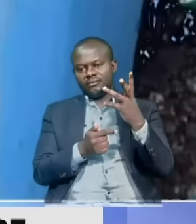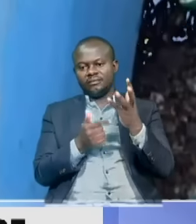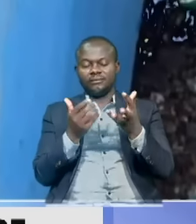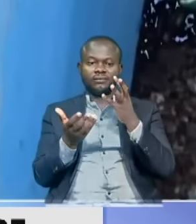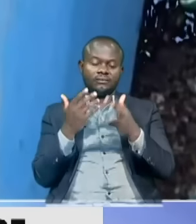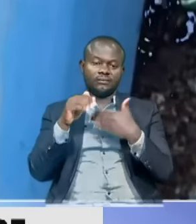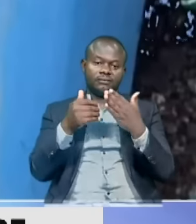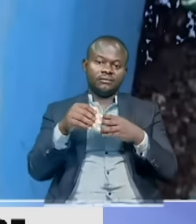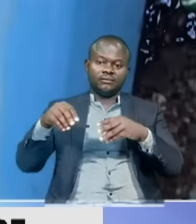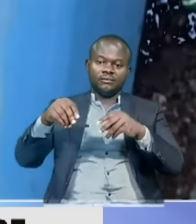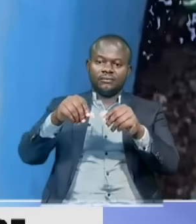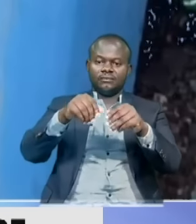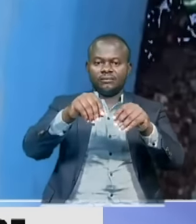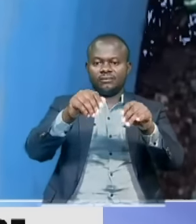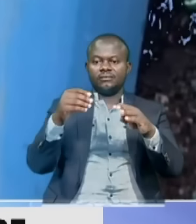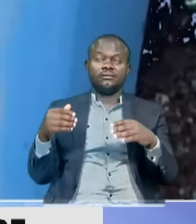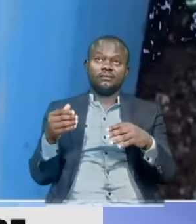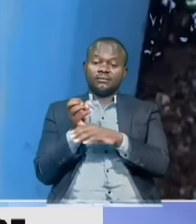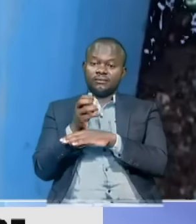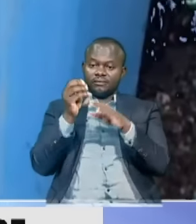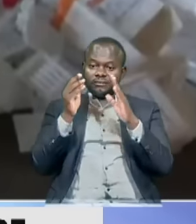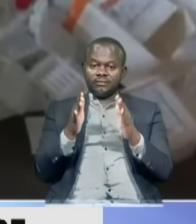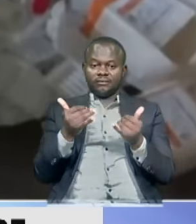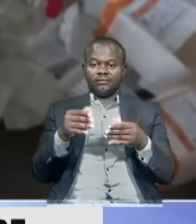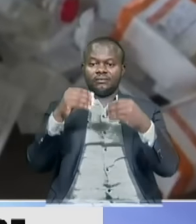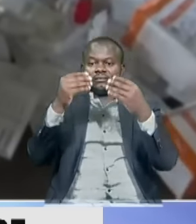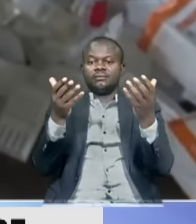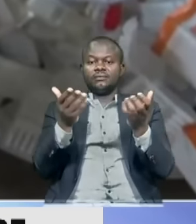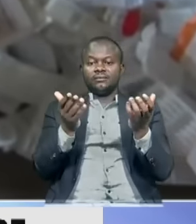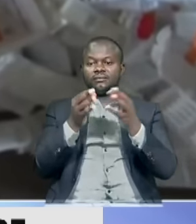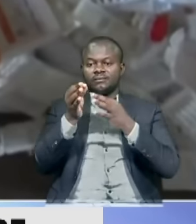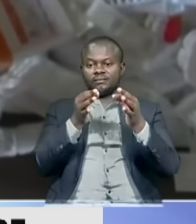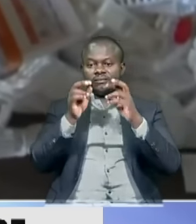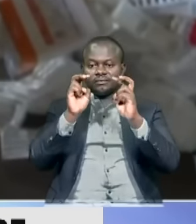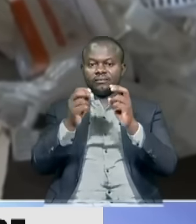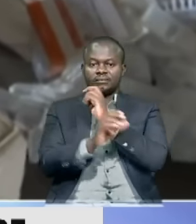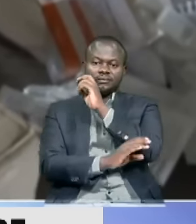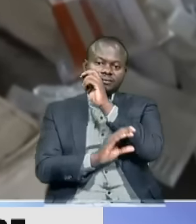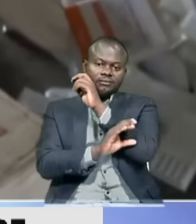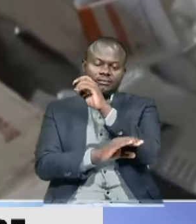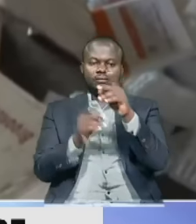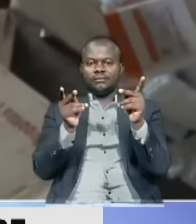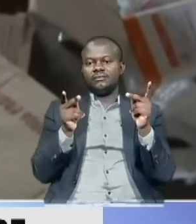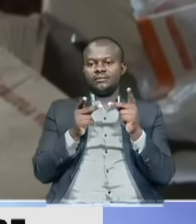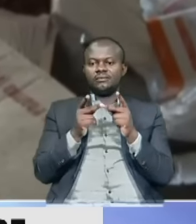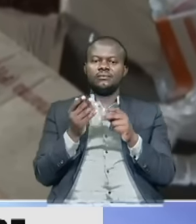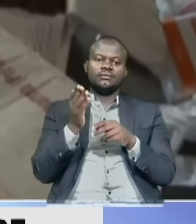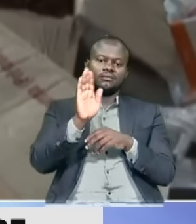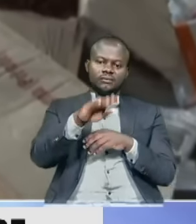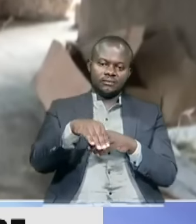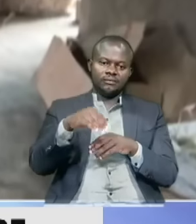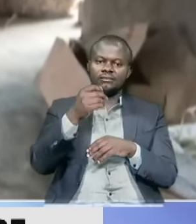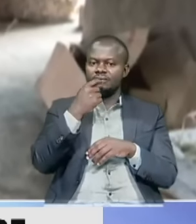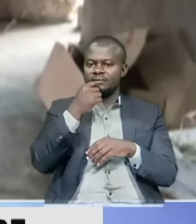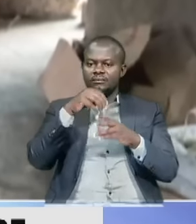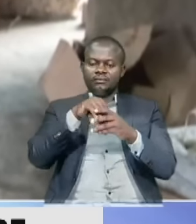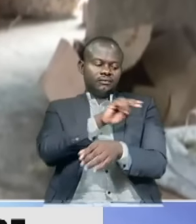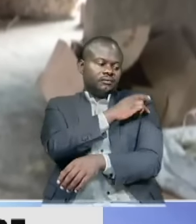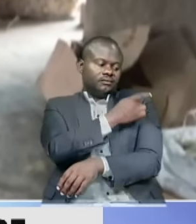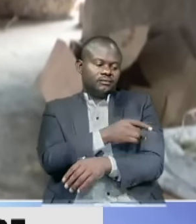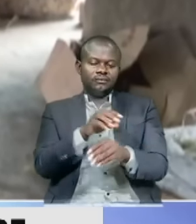wenda iyo fumbire. Inama rero umuntu yajya badusobanurire ko hari ibihugu byaho basubiza iyo miti ku mafarmasi